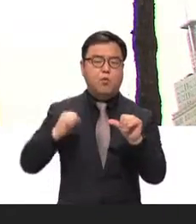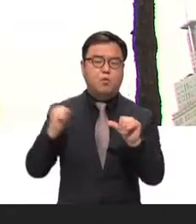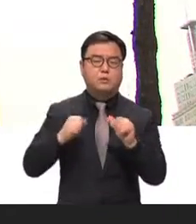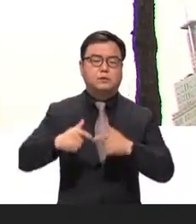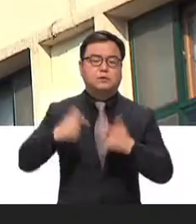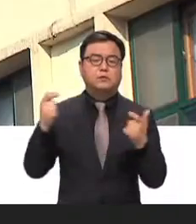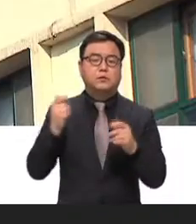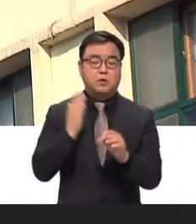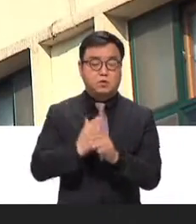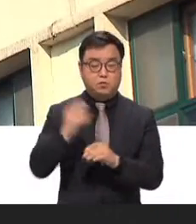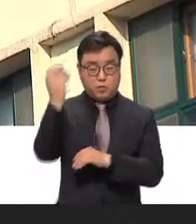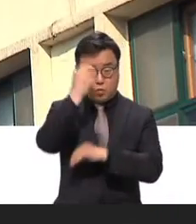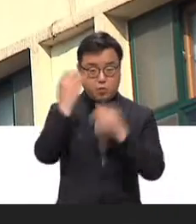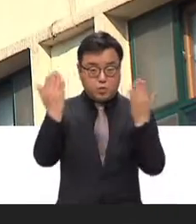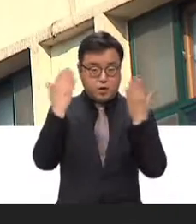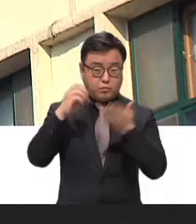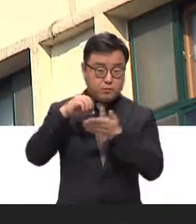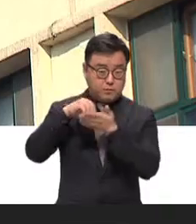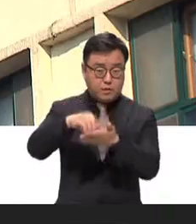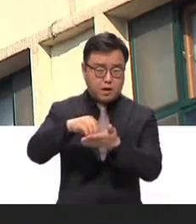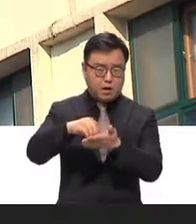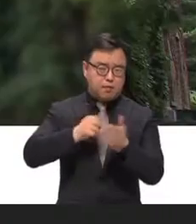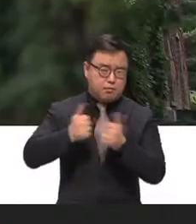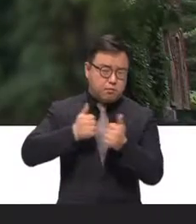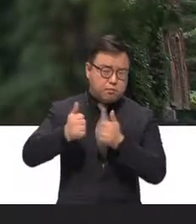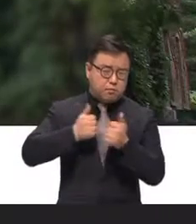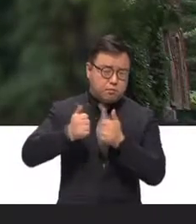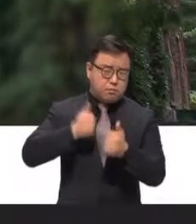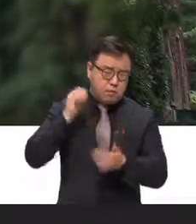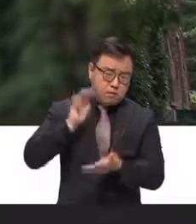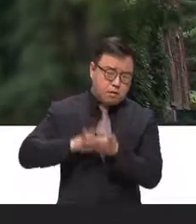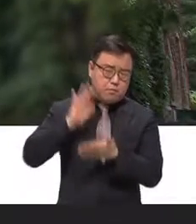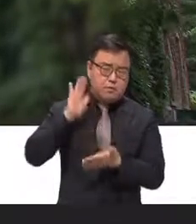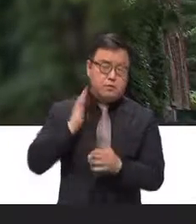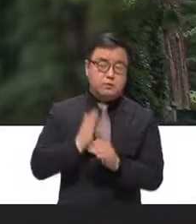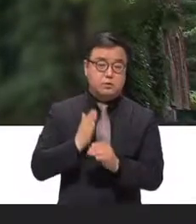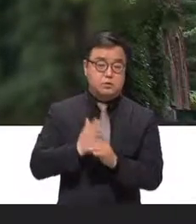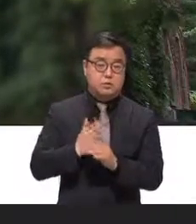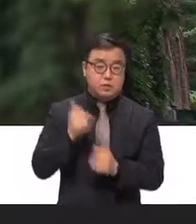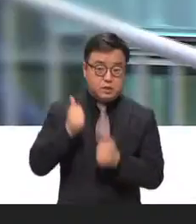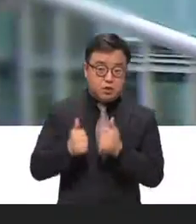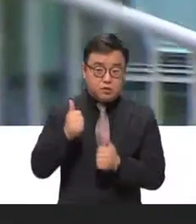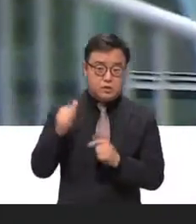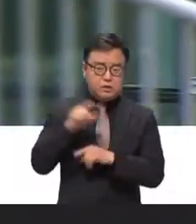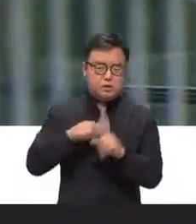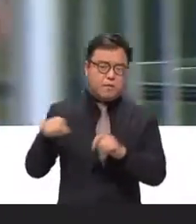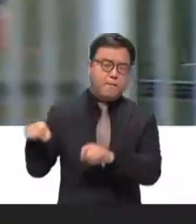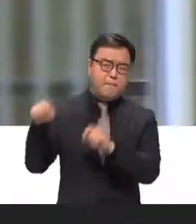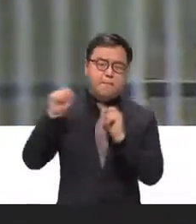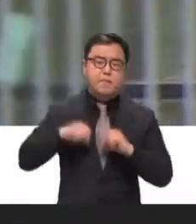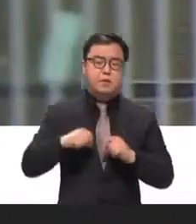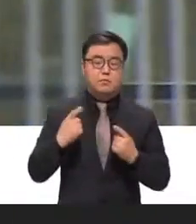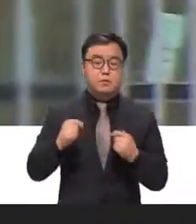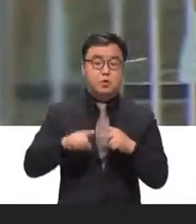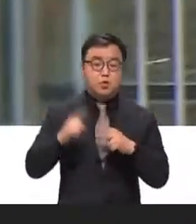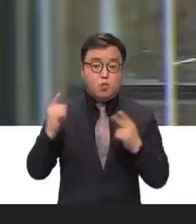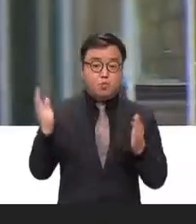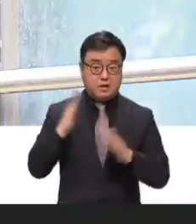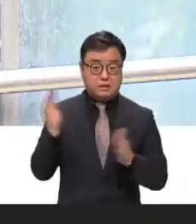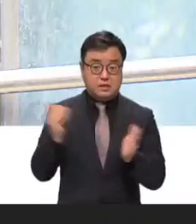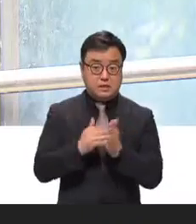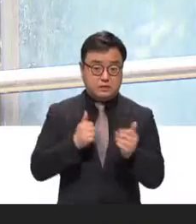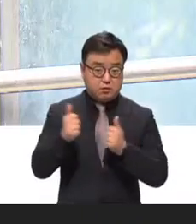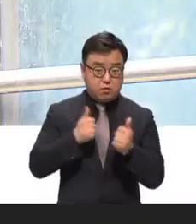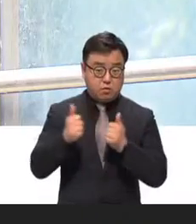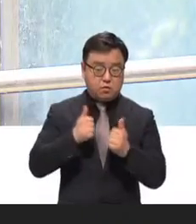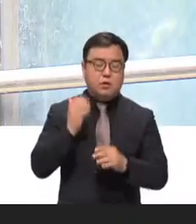이제 고등학교에 들어가기 위한 경쟁이 치열합니다. 네, 그래서 빨라진 거죠, 결국. 네. 그렇죠. 그래서 이 경쟁이 사실 초등학생까지 가고 있거든요. 예. 그래서